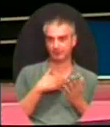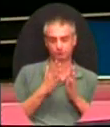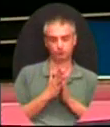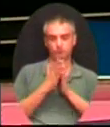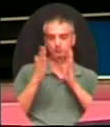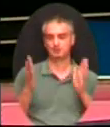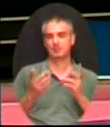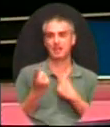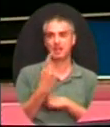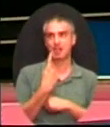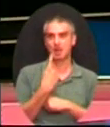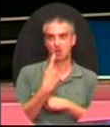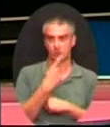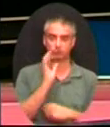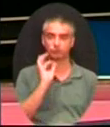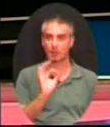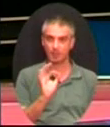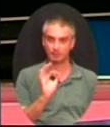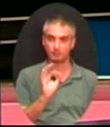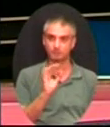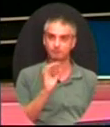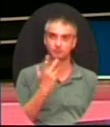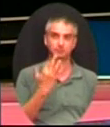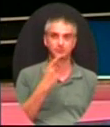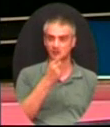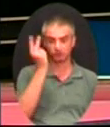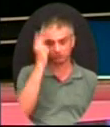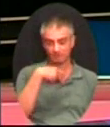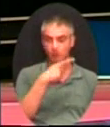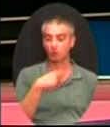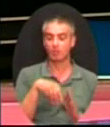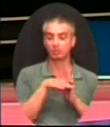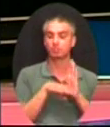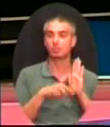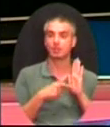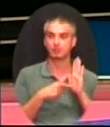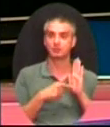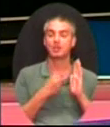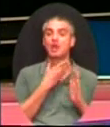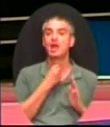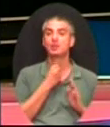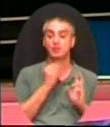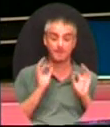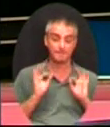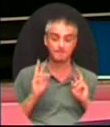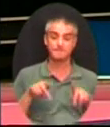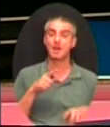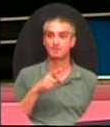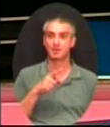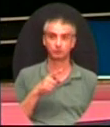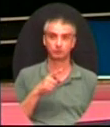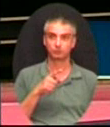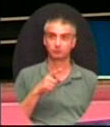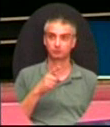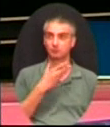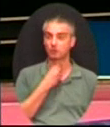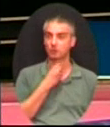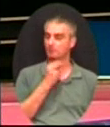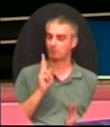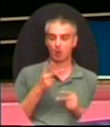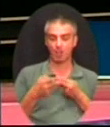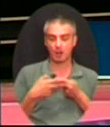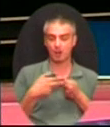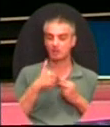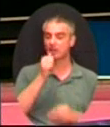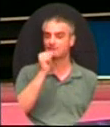להרחיב כנראה את קהל הצרכנים שלהם. ברגע שהם הבינו שהתנאיה זה שיוצא אתיופיה ממש, במפורש, יוצאי אתיופיה לא יכולים